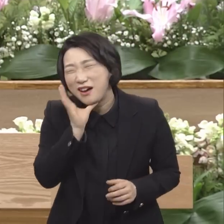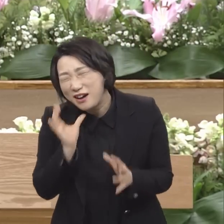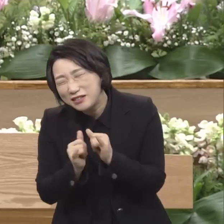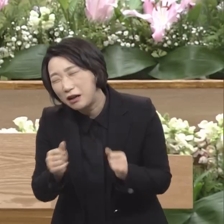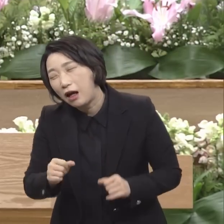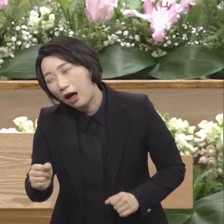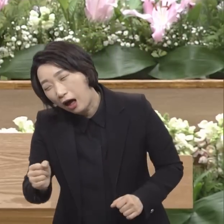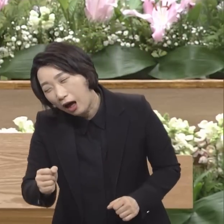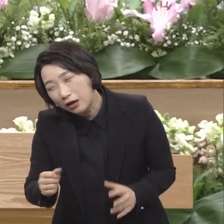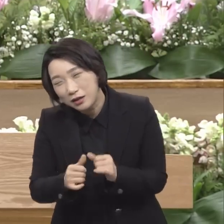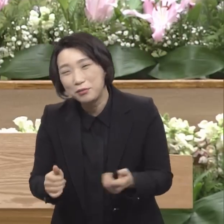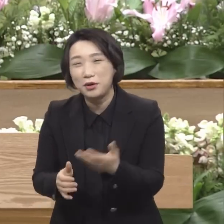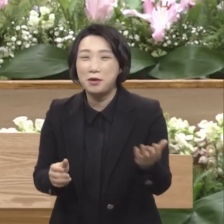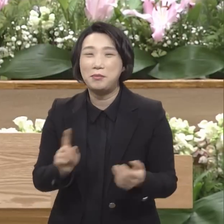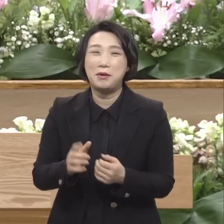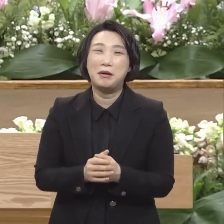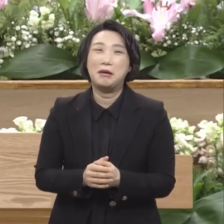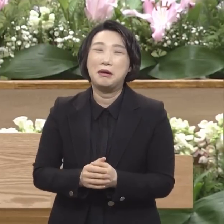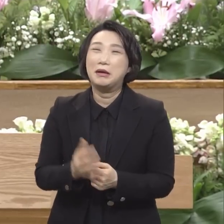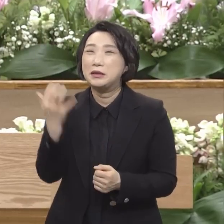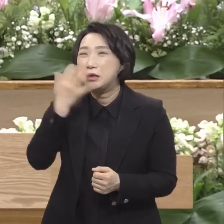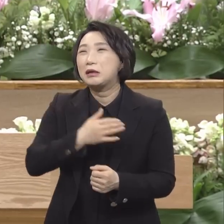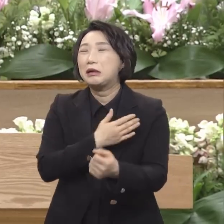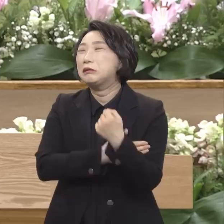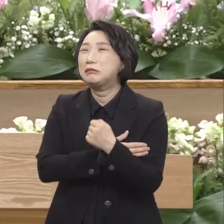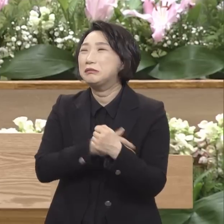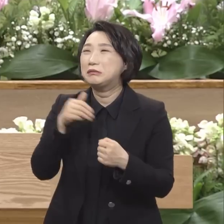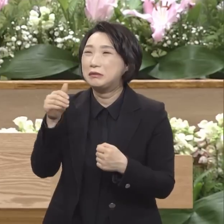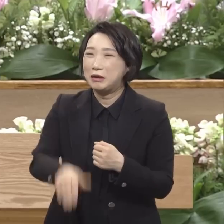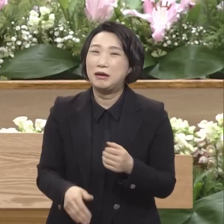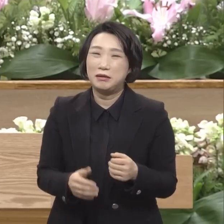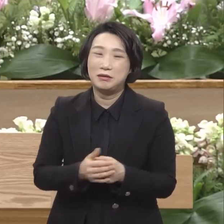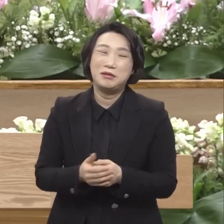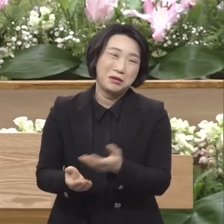뭐 기능이 다 떨어져서 벗어날 수 있지.